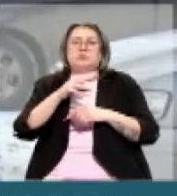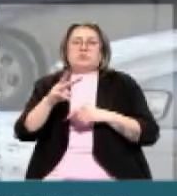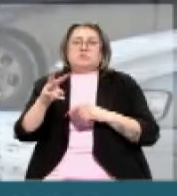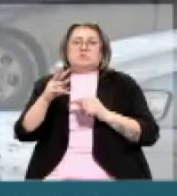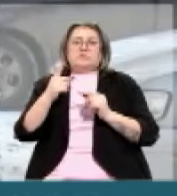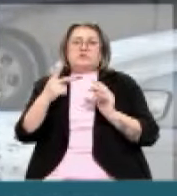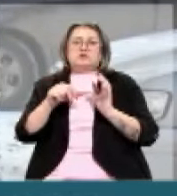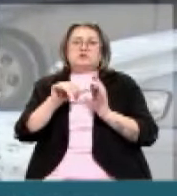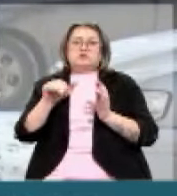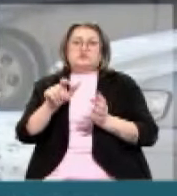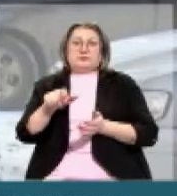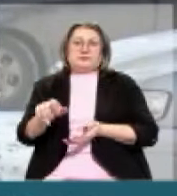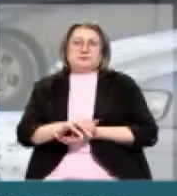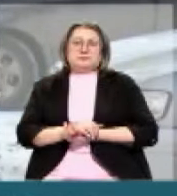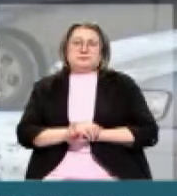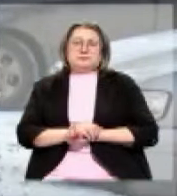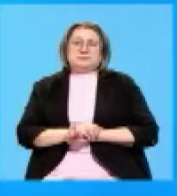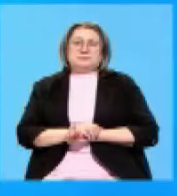оралды.